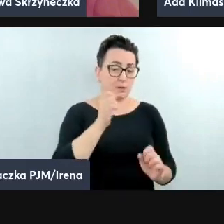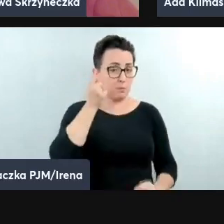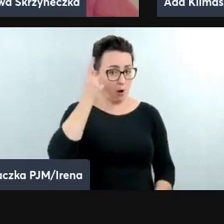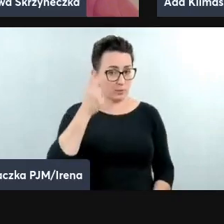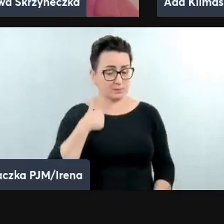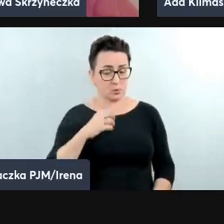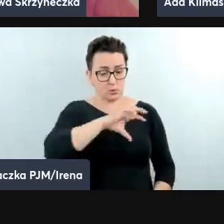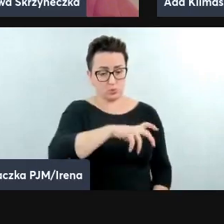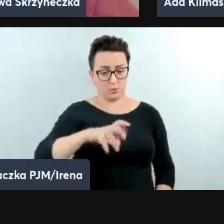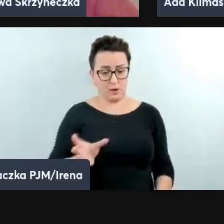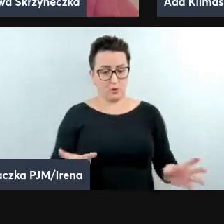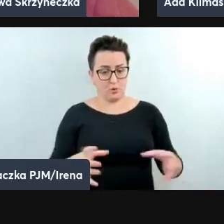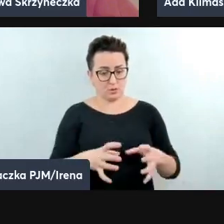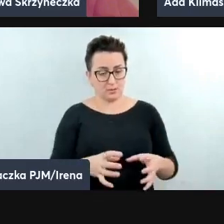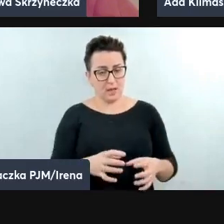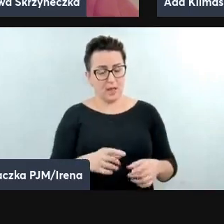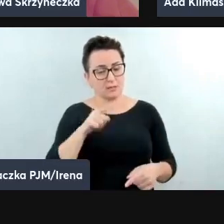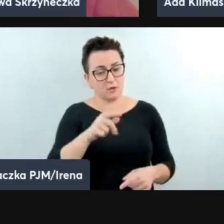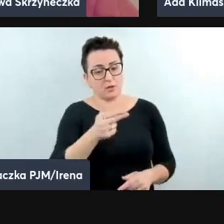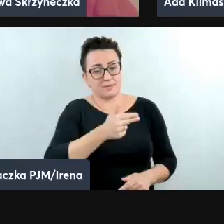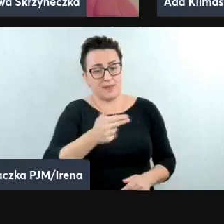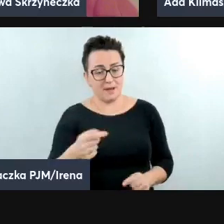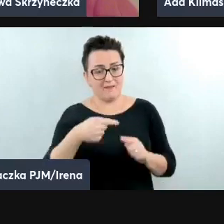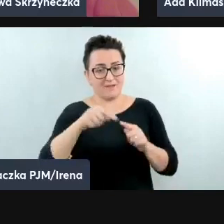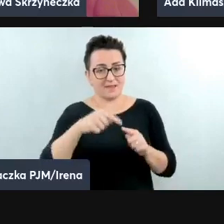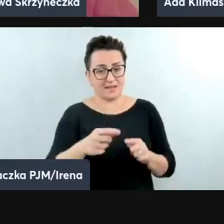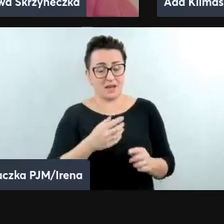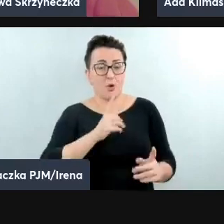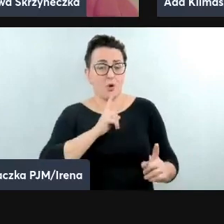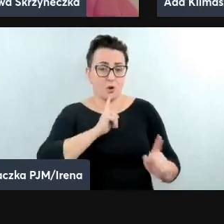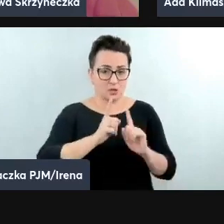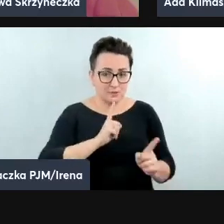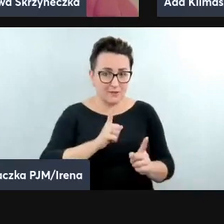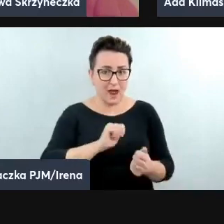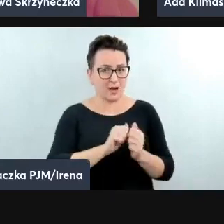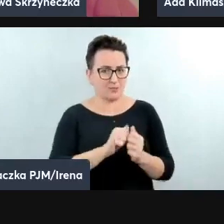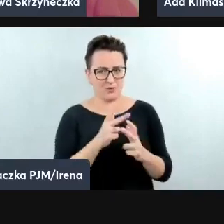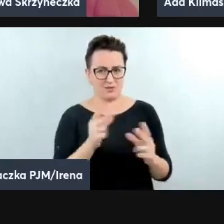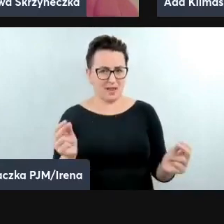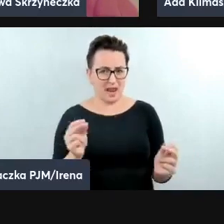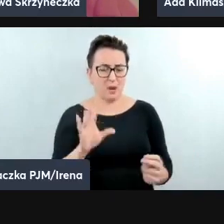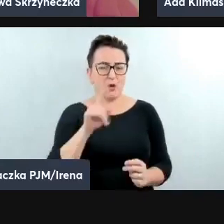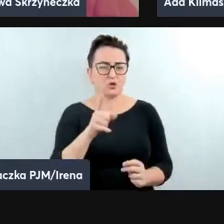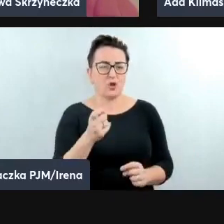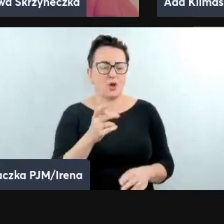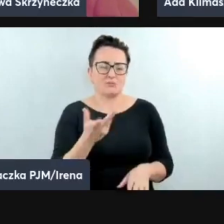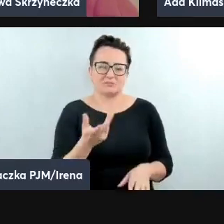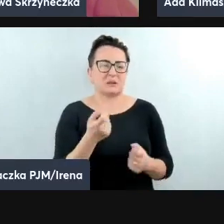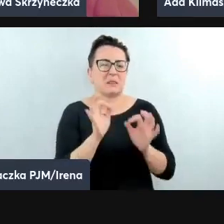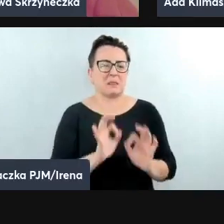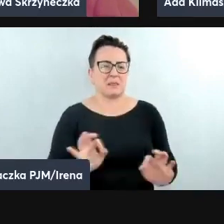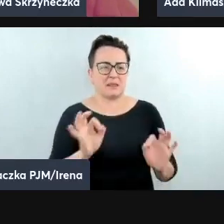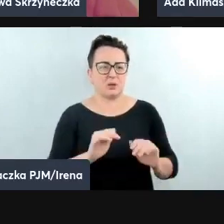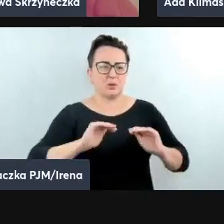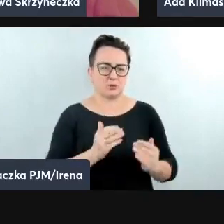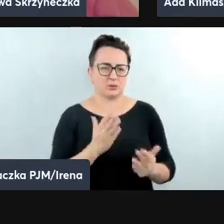polucje, o te wytryski, czy raczej nie, bo to jest jakieś takie powierzchowne tylko? Czy macie tutaj jakąś receptę? Bo to